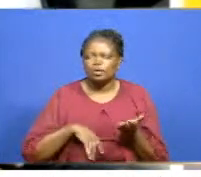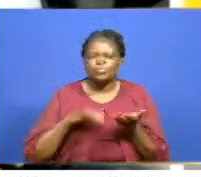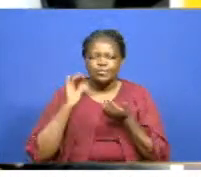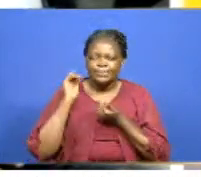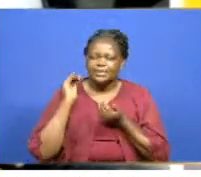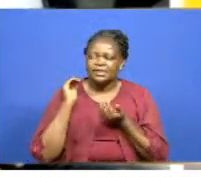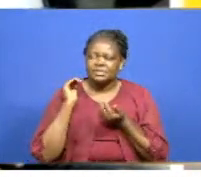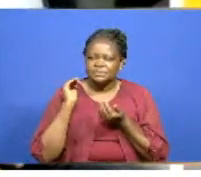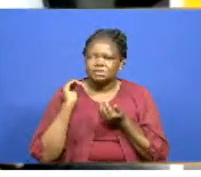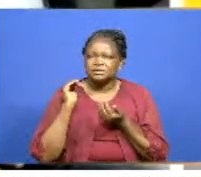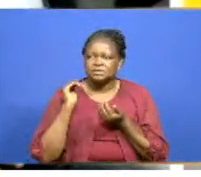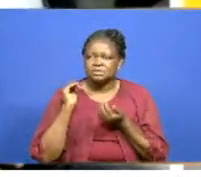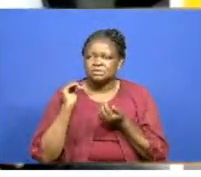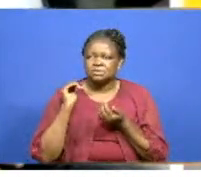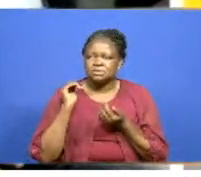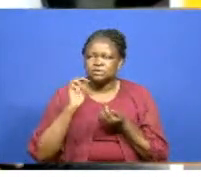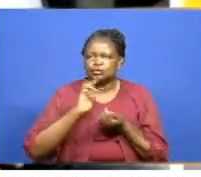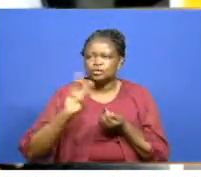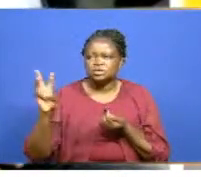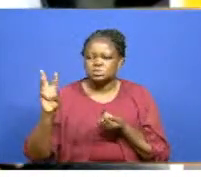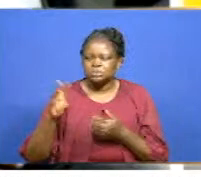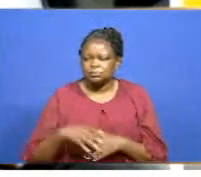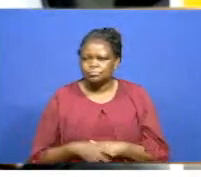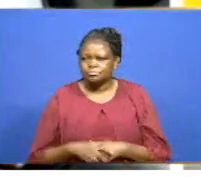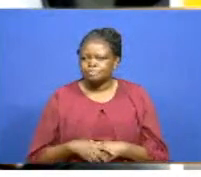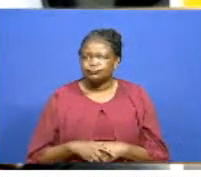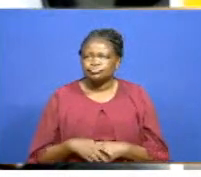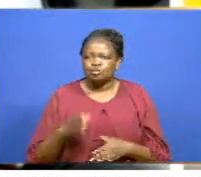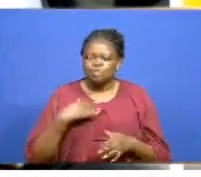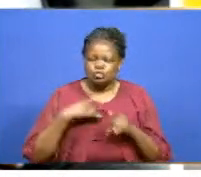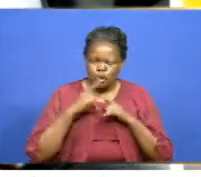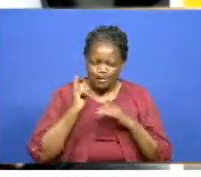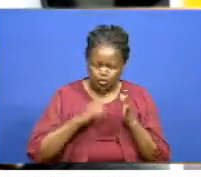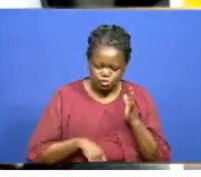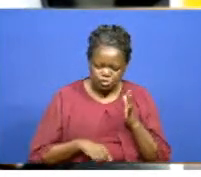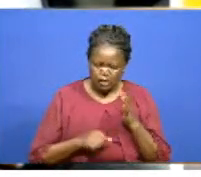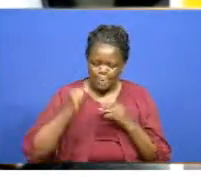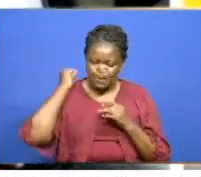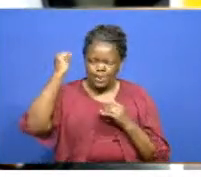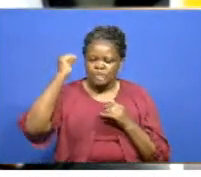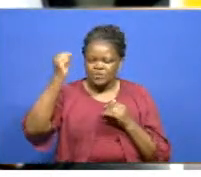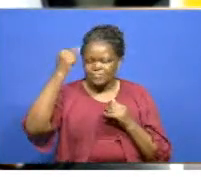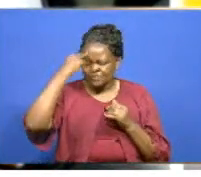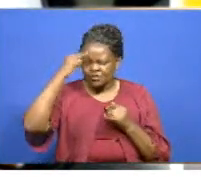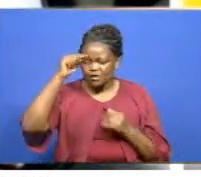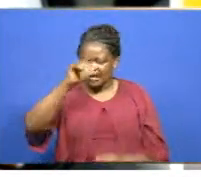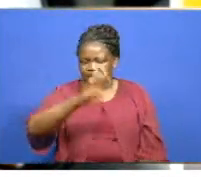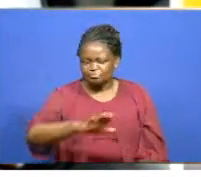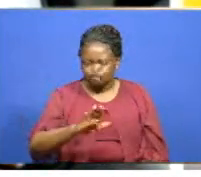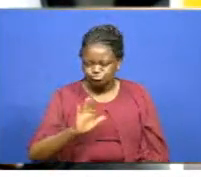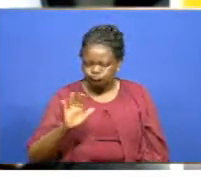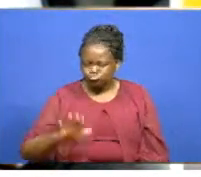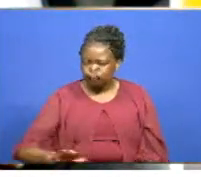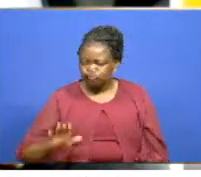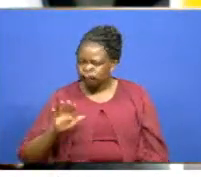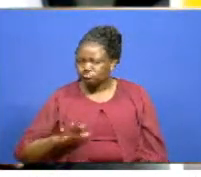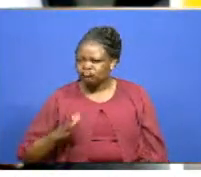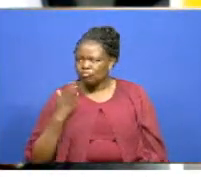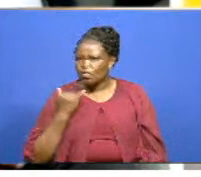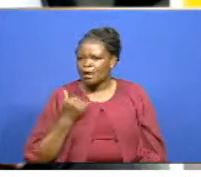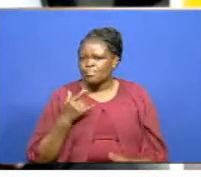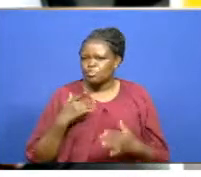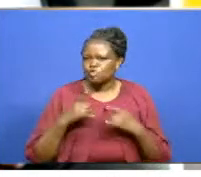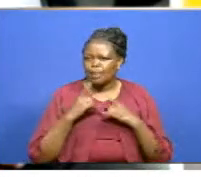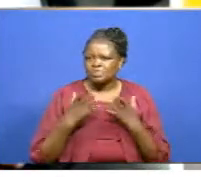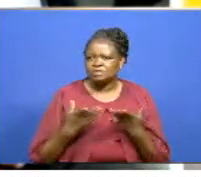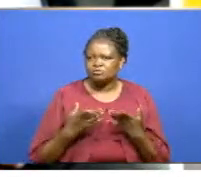eneo bunge la Matungu kule Kabuchai, ningependa tuzungumze kuhusiana na siasa za maeneo, manake humu nchini kumekuwa watu wanasema kuhusu